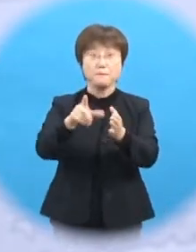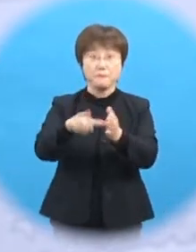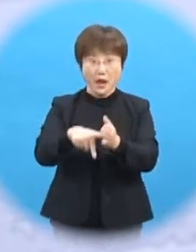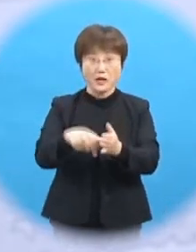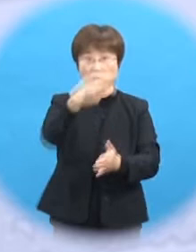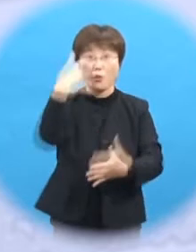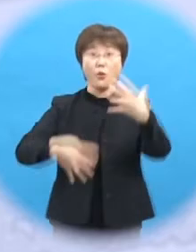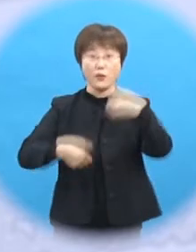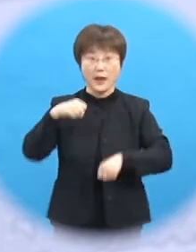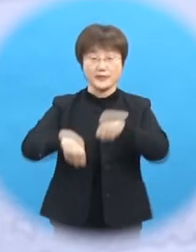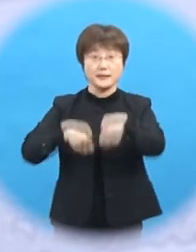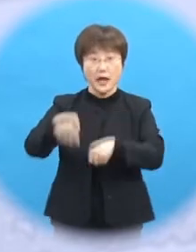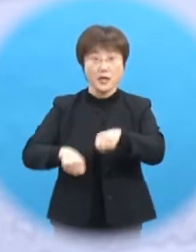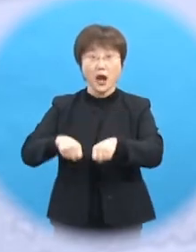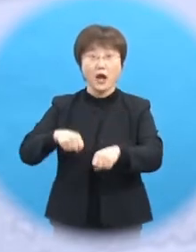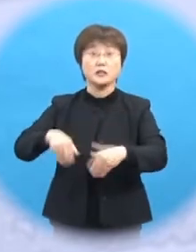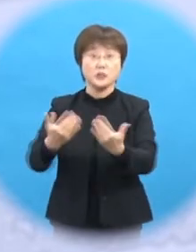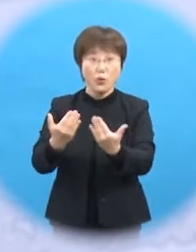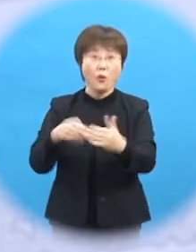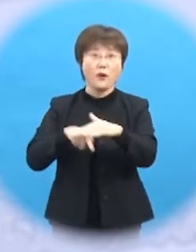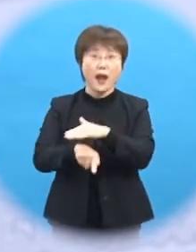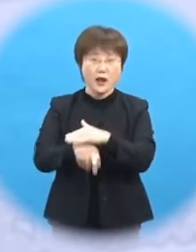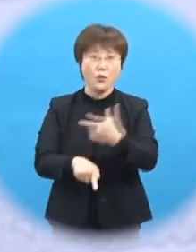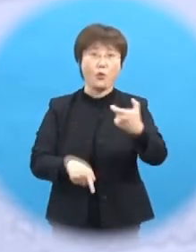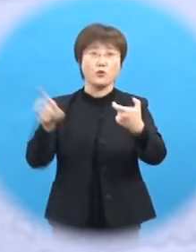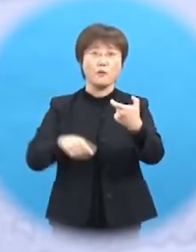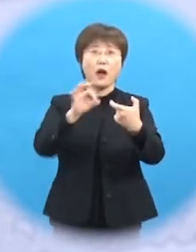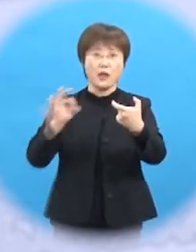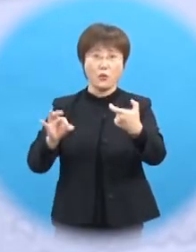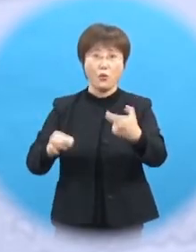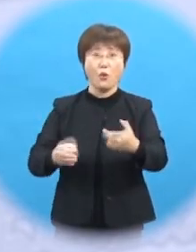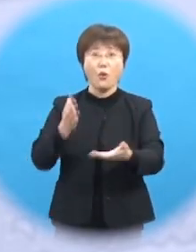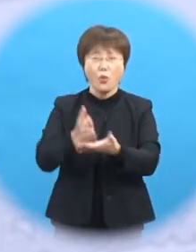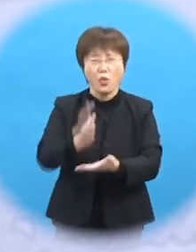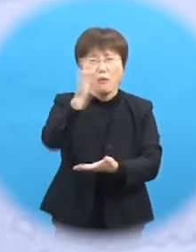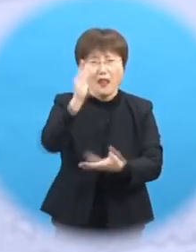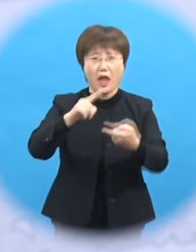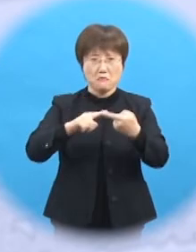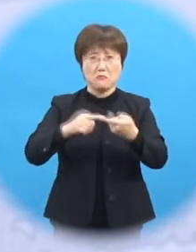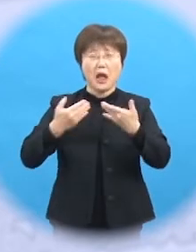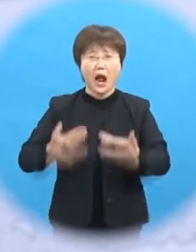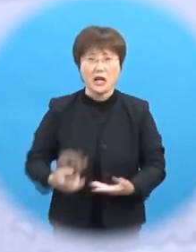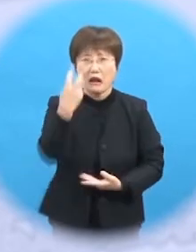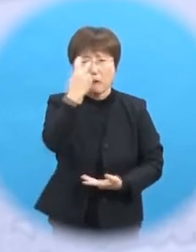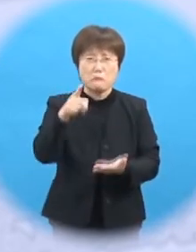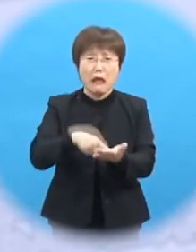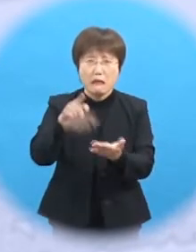高校生の自転車事故の原因の約6割が一時不停止と安全不確認だった